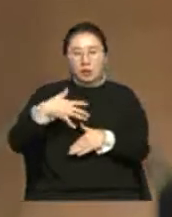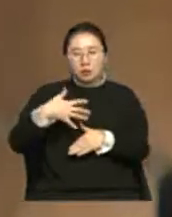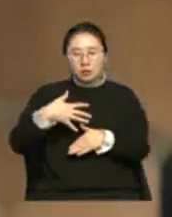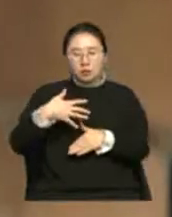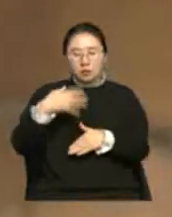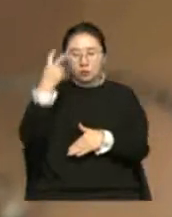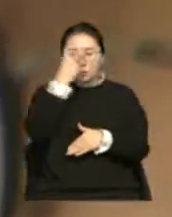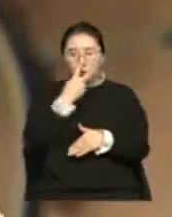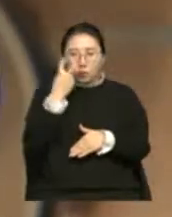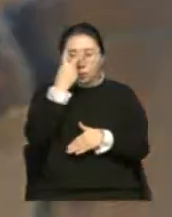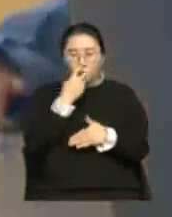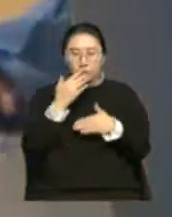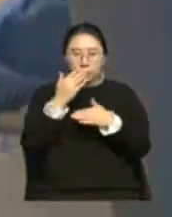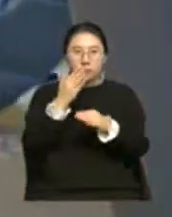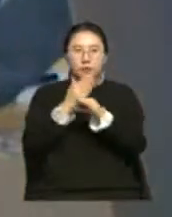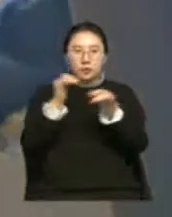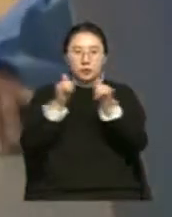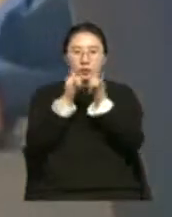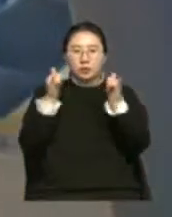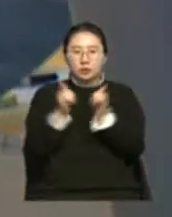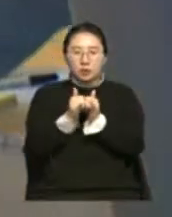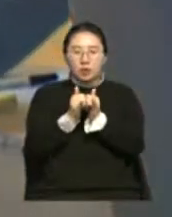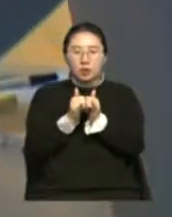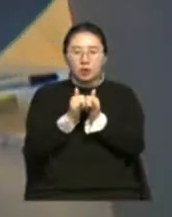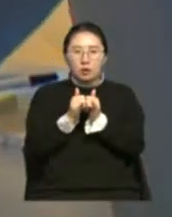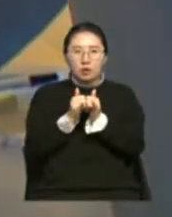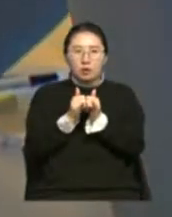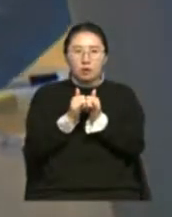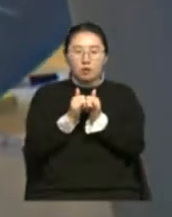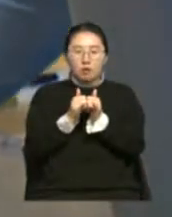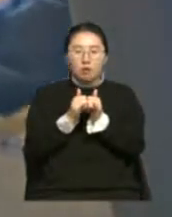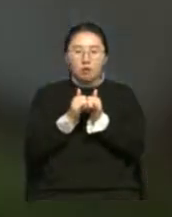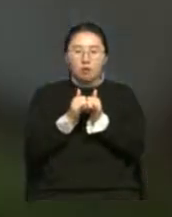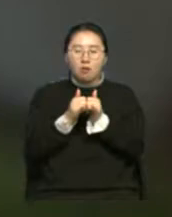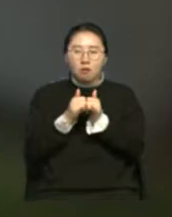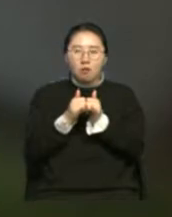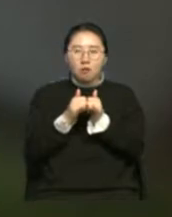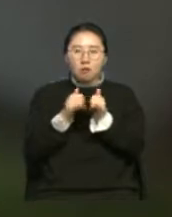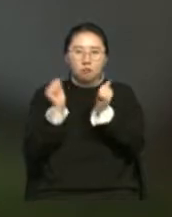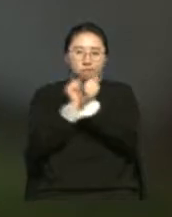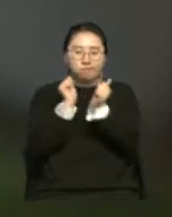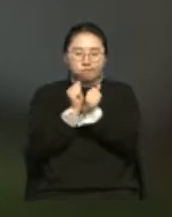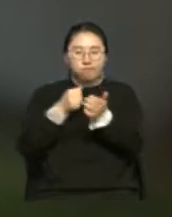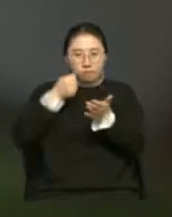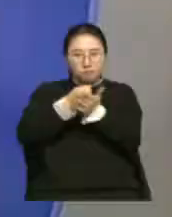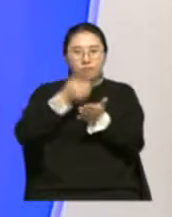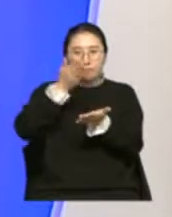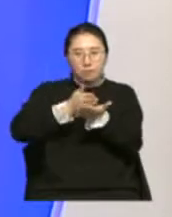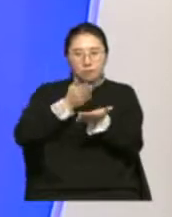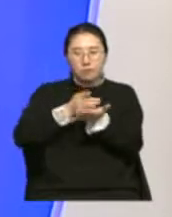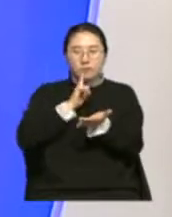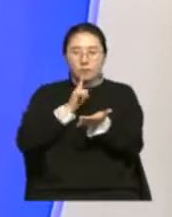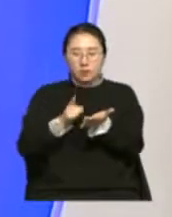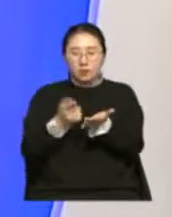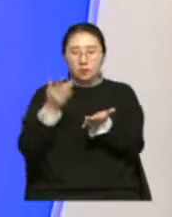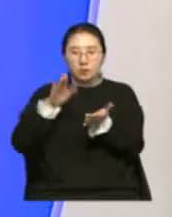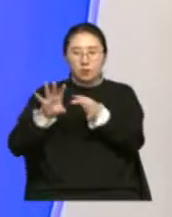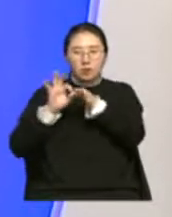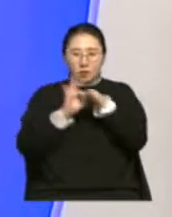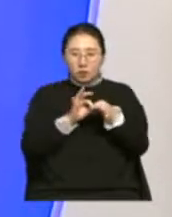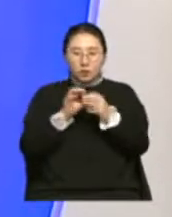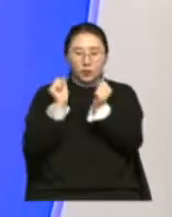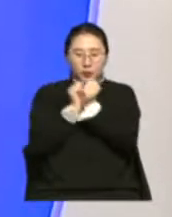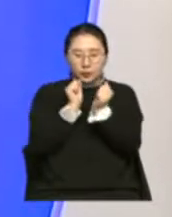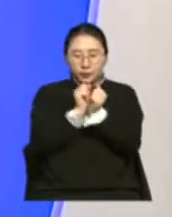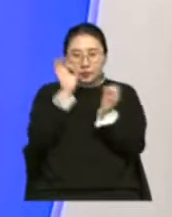역학조사가 진행되고 있는 만큼 지역사회 감염이 발생한 사례라고 단정할 순 없다는 입장입니다. 다만 계속해서